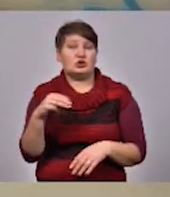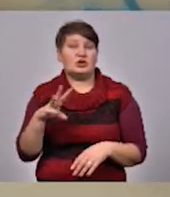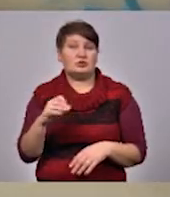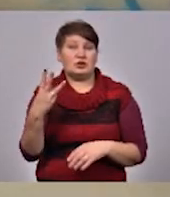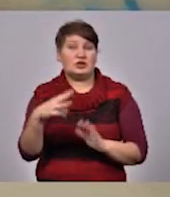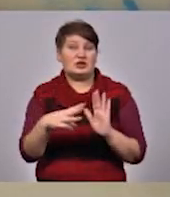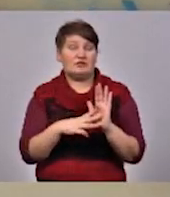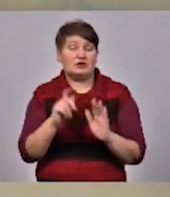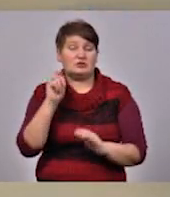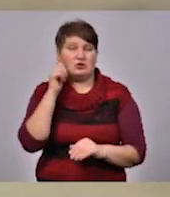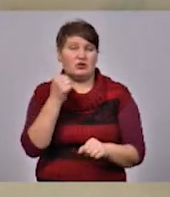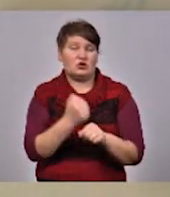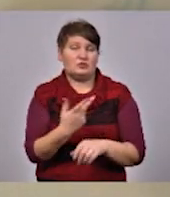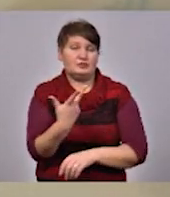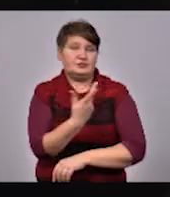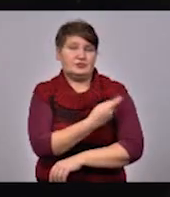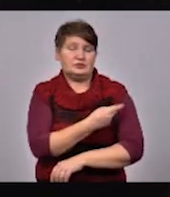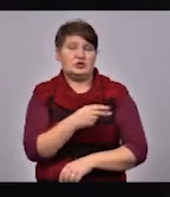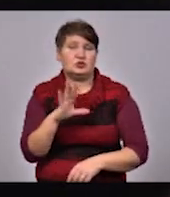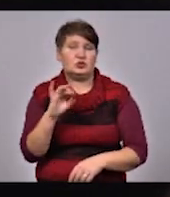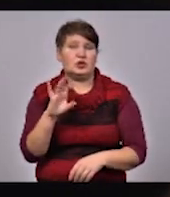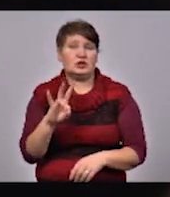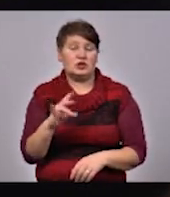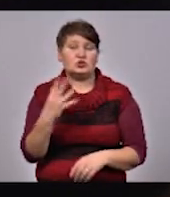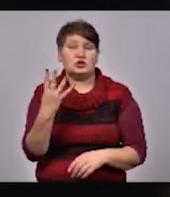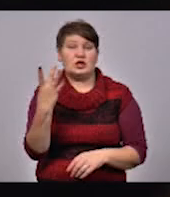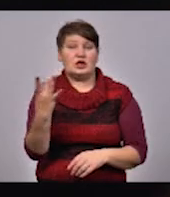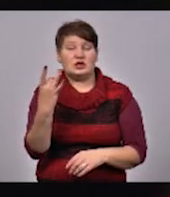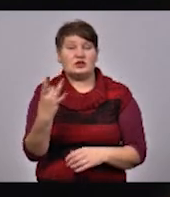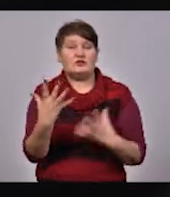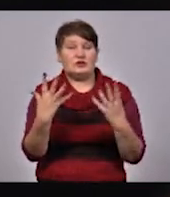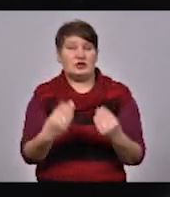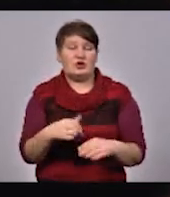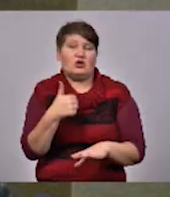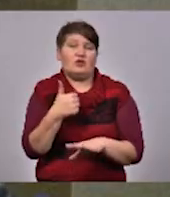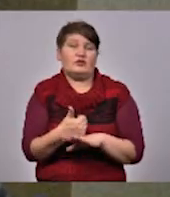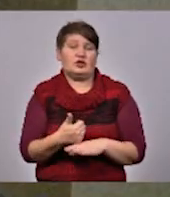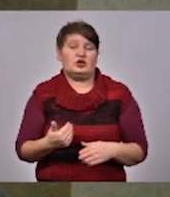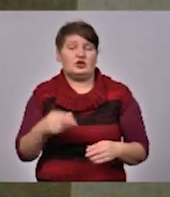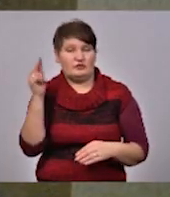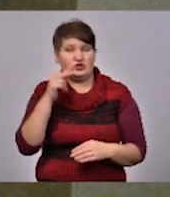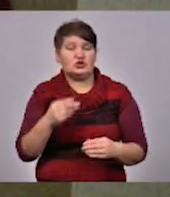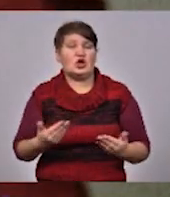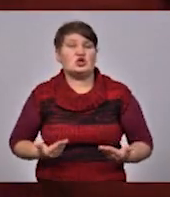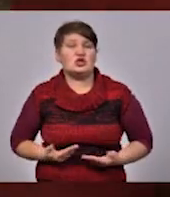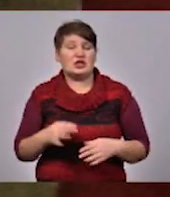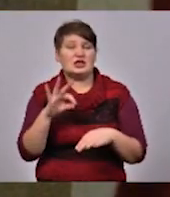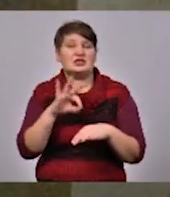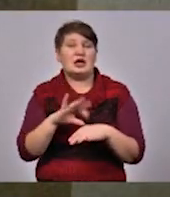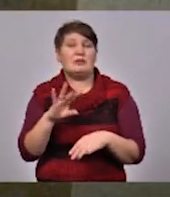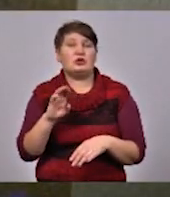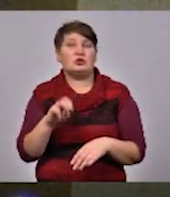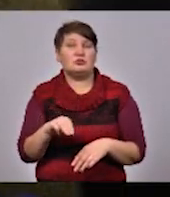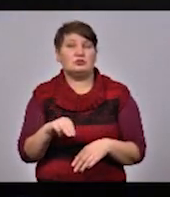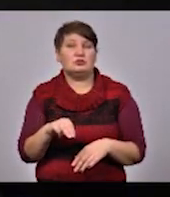Робить ін'єкції інсуліну 4 рази в день. Каже, що основне – навчитись жити з діабетом. Зараз мені інсуліну достатньо,